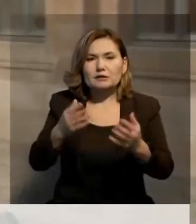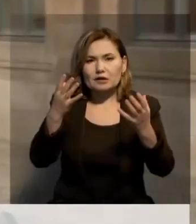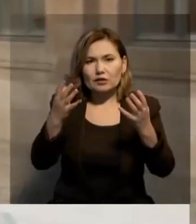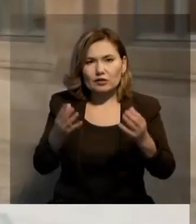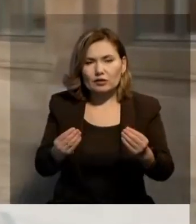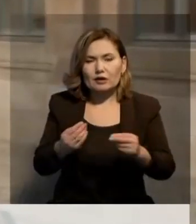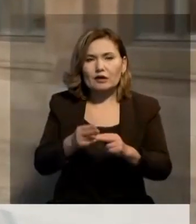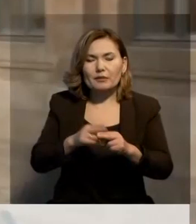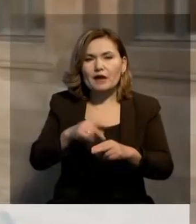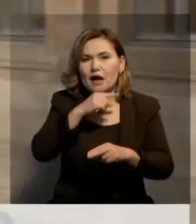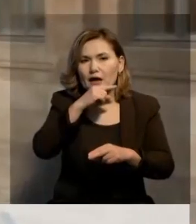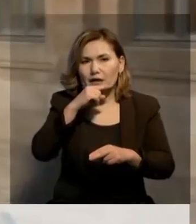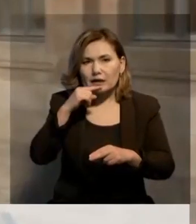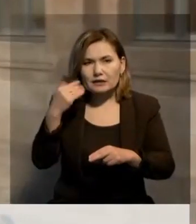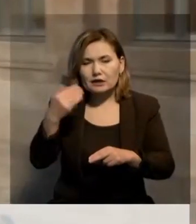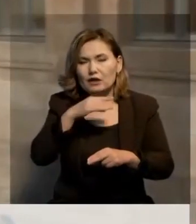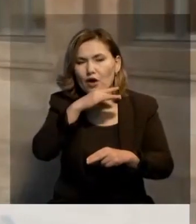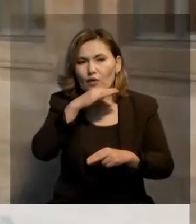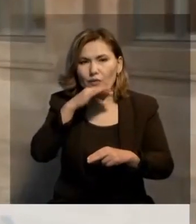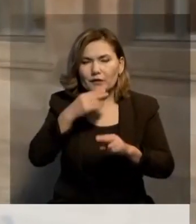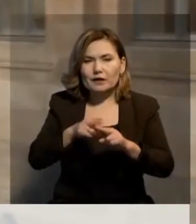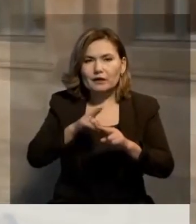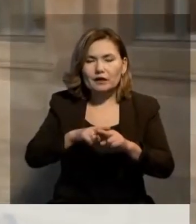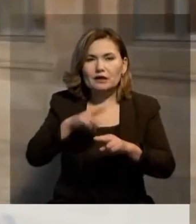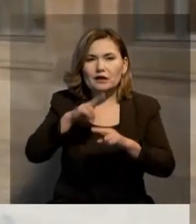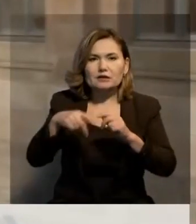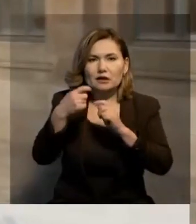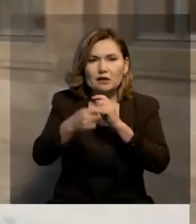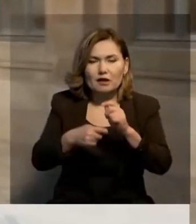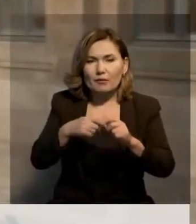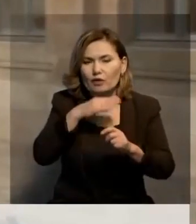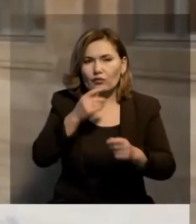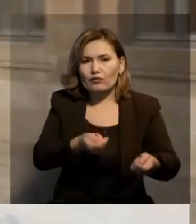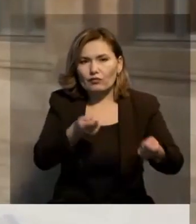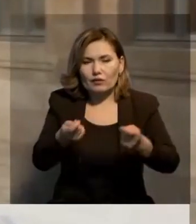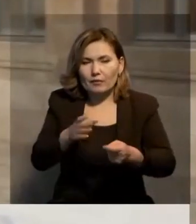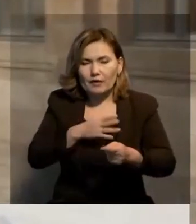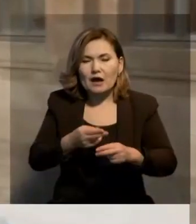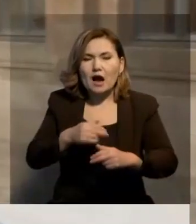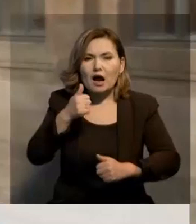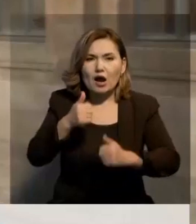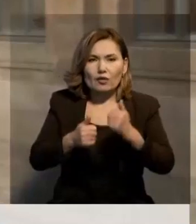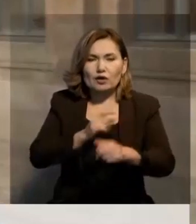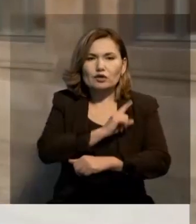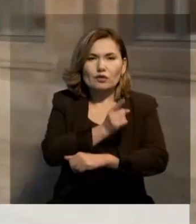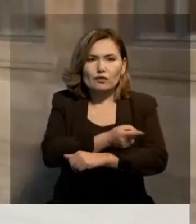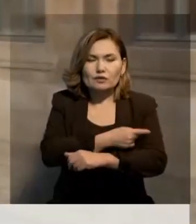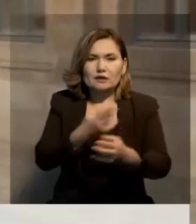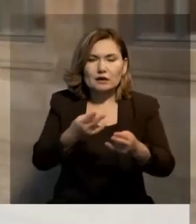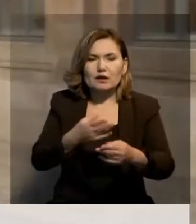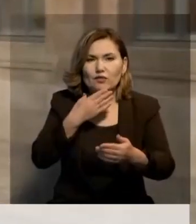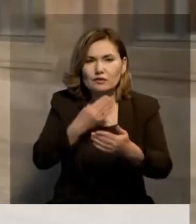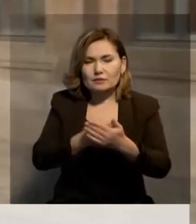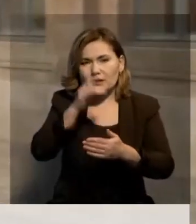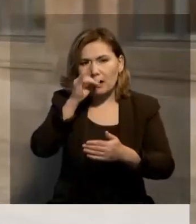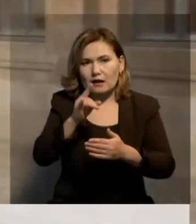қазіргі кезде Ресейдің көптеген заттары көп болып тұр. Сондықтан бізге конкуренциялық жағдай болу үшін біз негізі